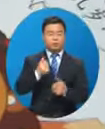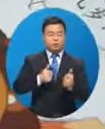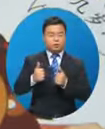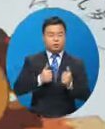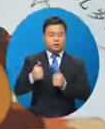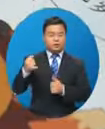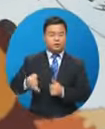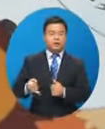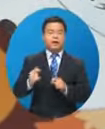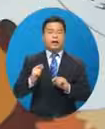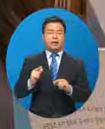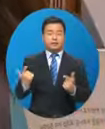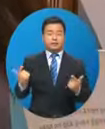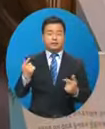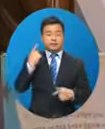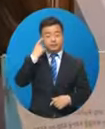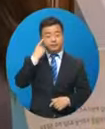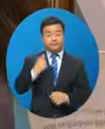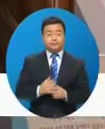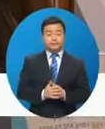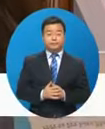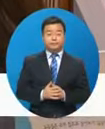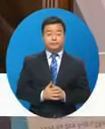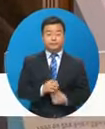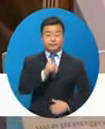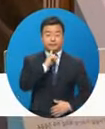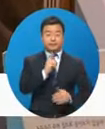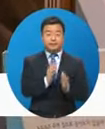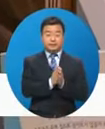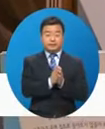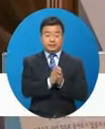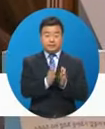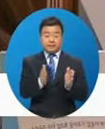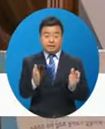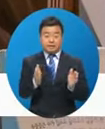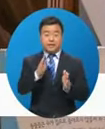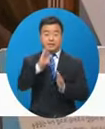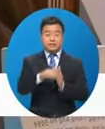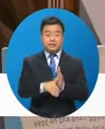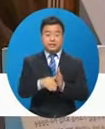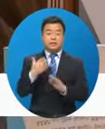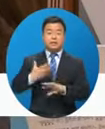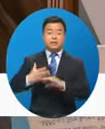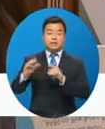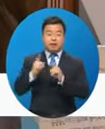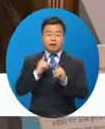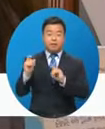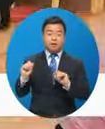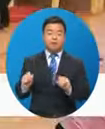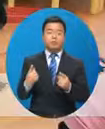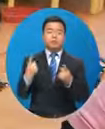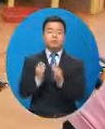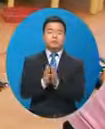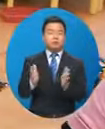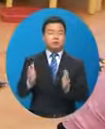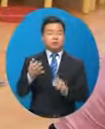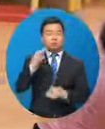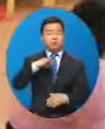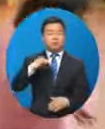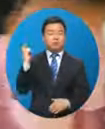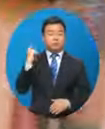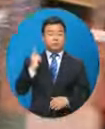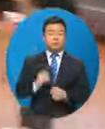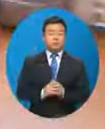심리도 깔려 있습니다. 말 막 트일 때 네, 같이 시작하면 좋다고 얘기 들어서.